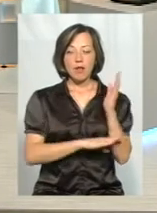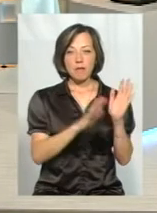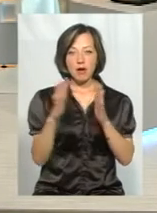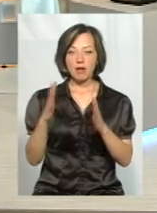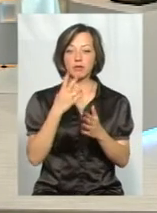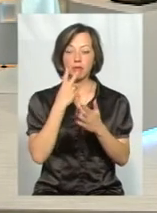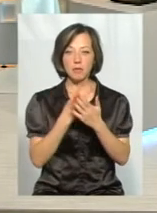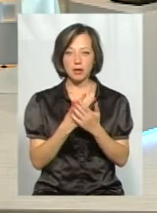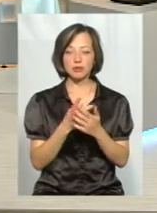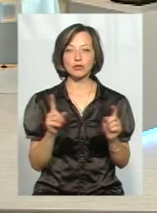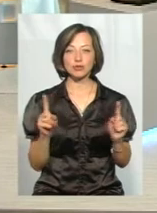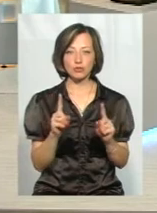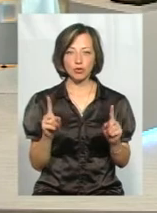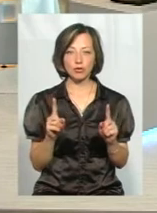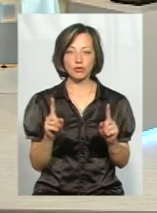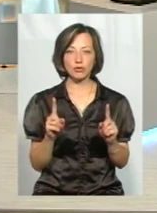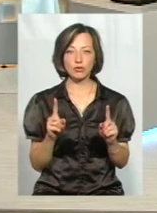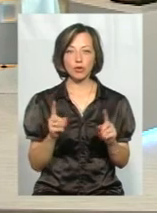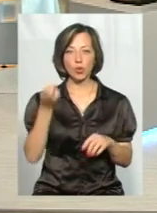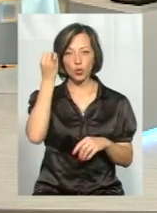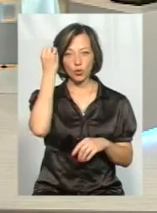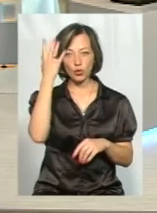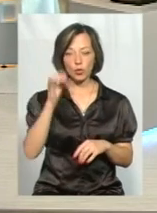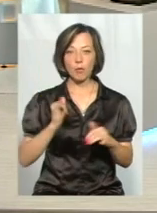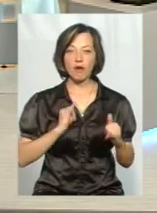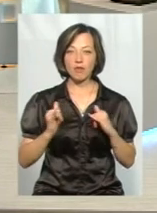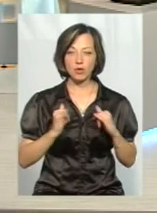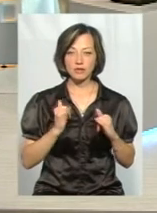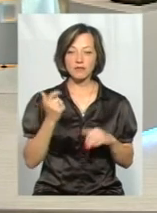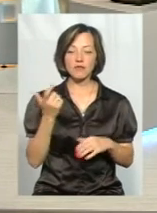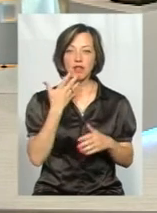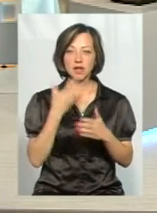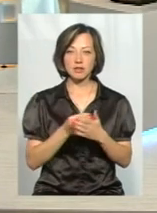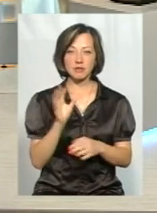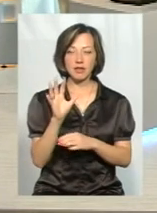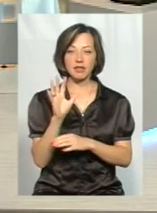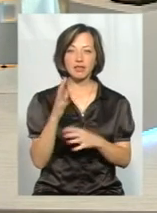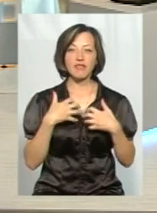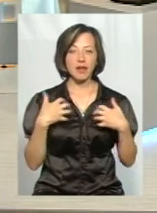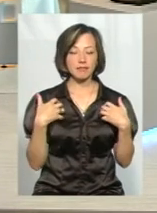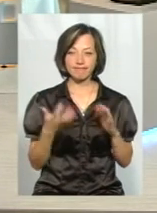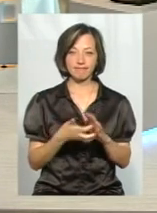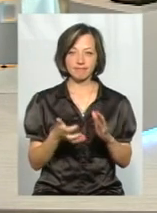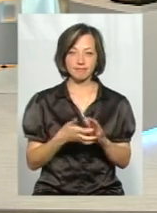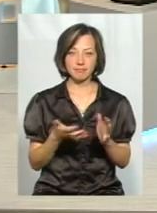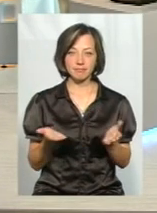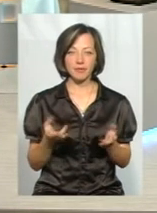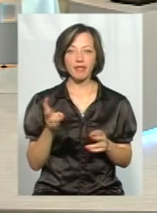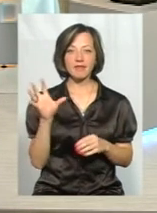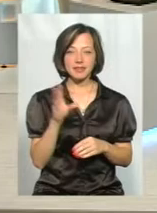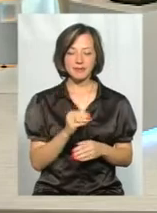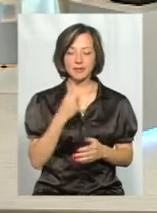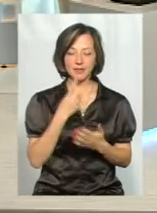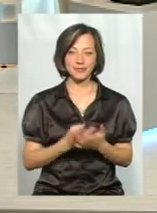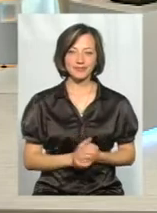і на власні очі пересвідчилась, що культури у поводженні з власними тваринами хмельничанам бракує. Ну, відразу, що не всім.